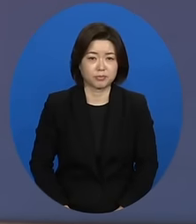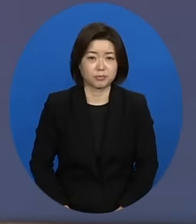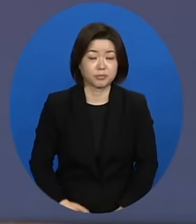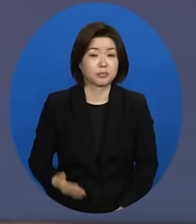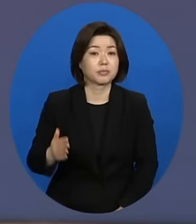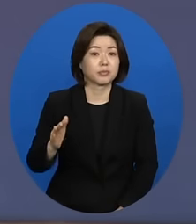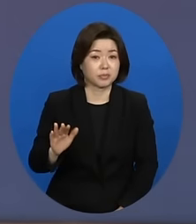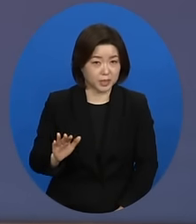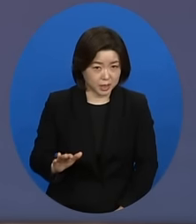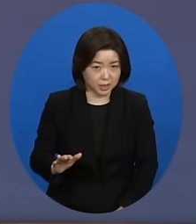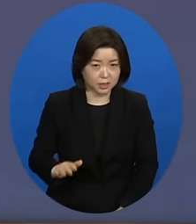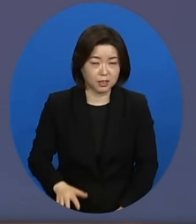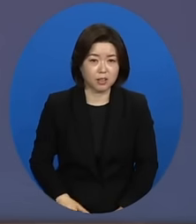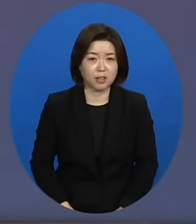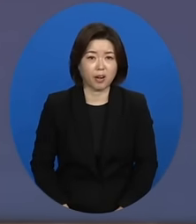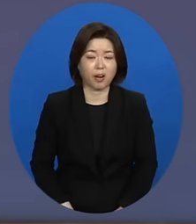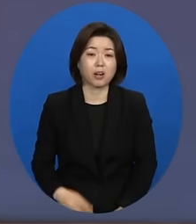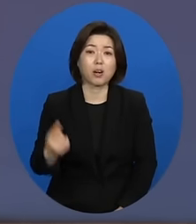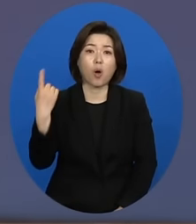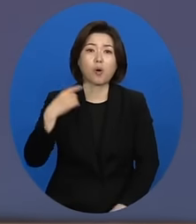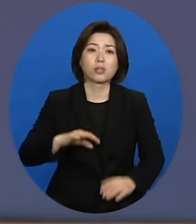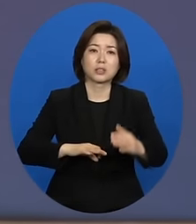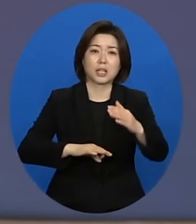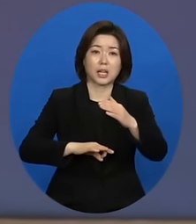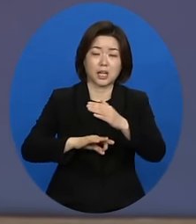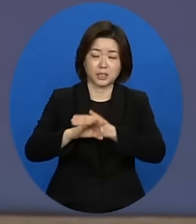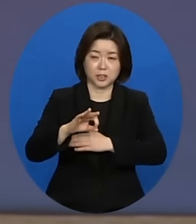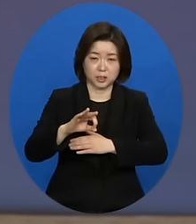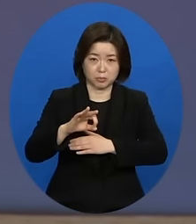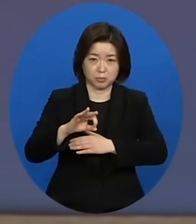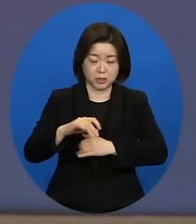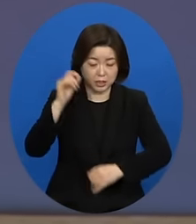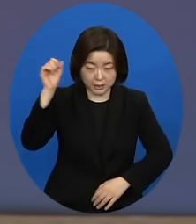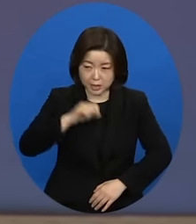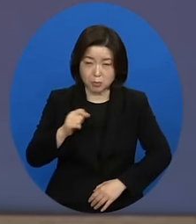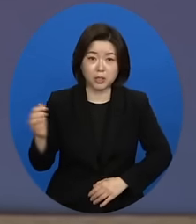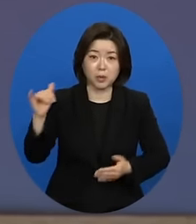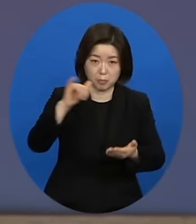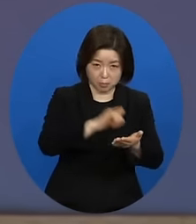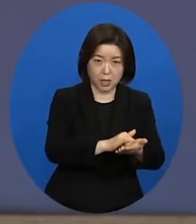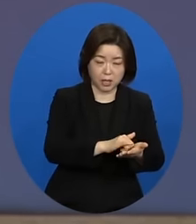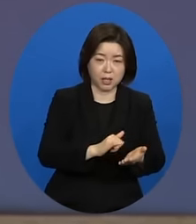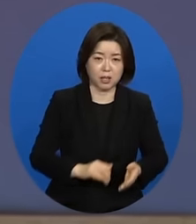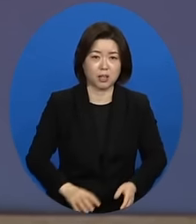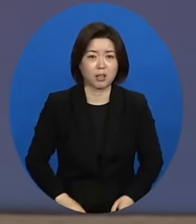그런데 저 어제 아침에, 어제 새벽에 돌아왔습니다.